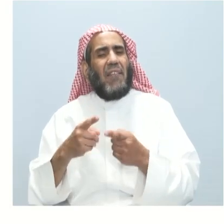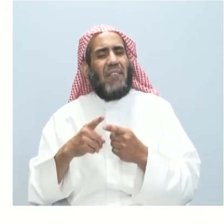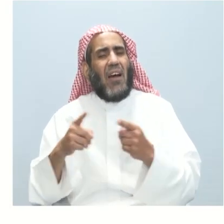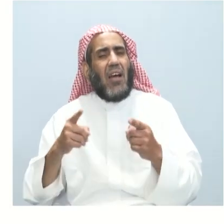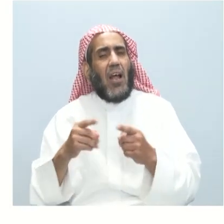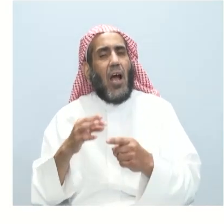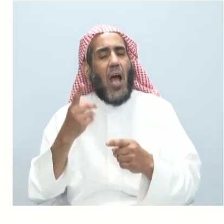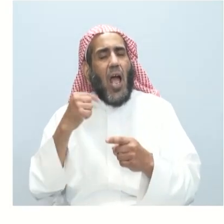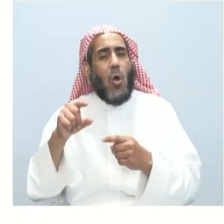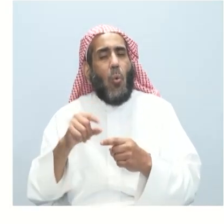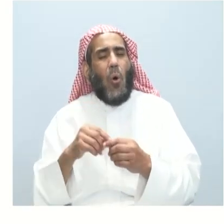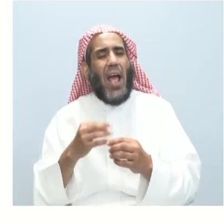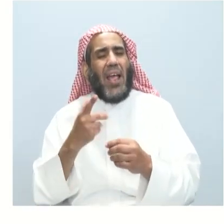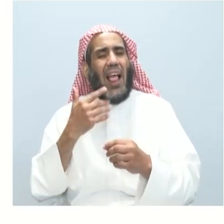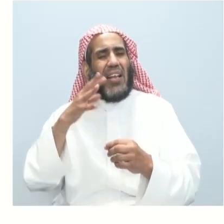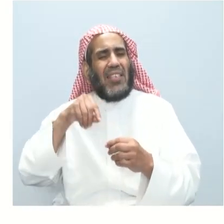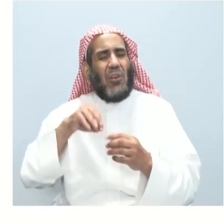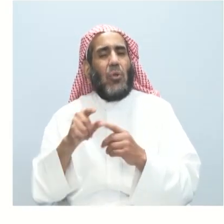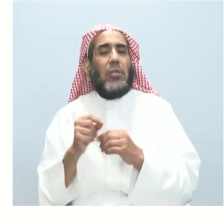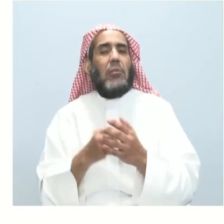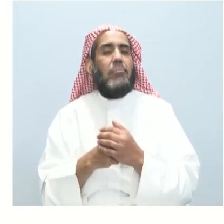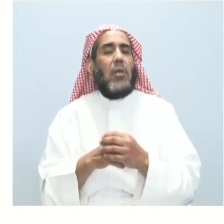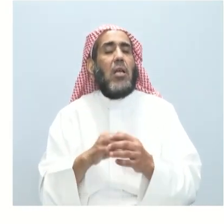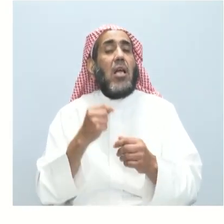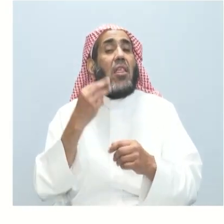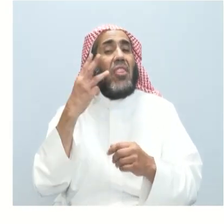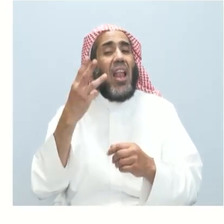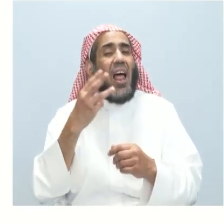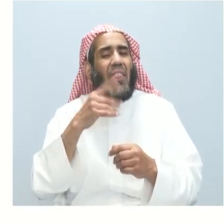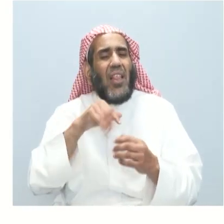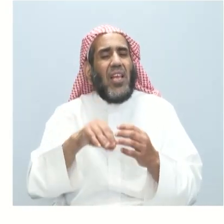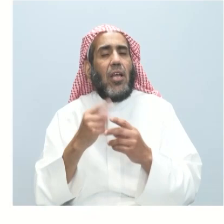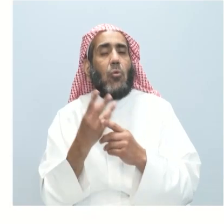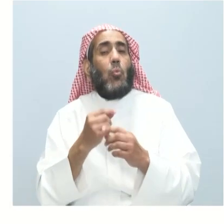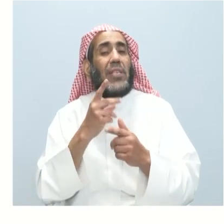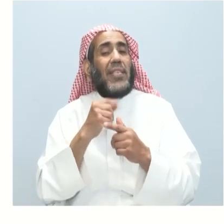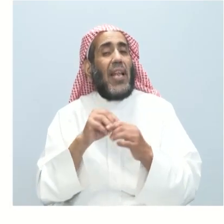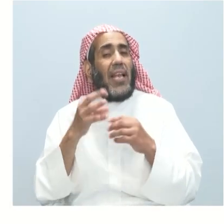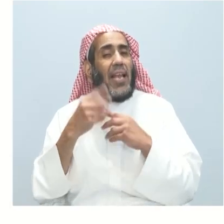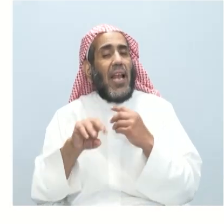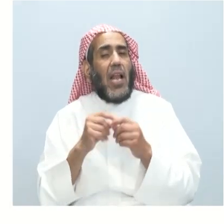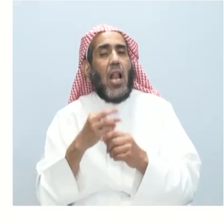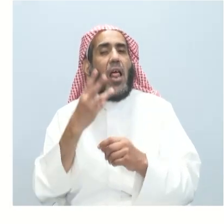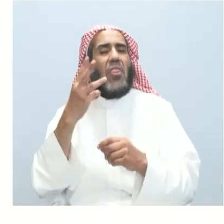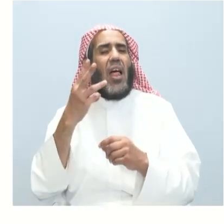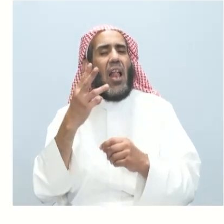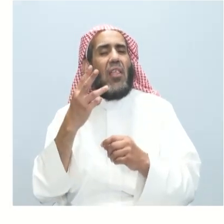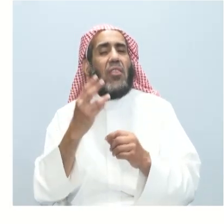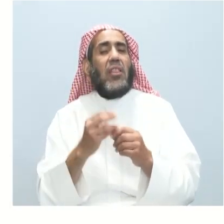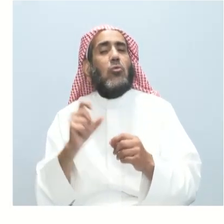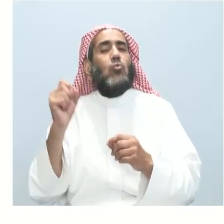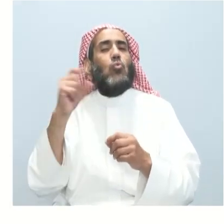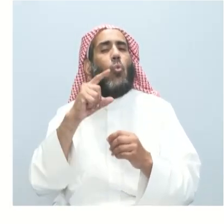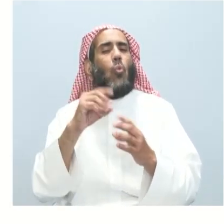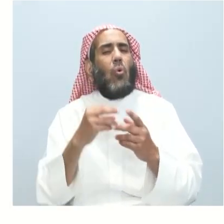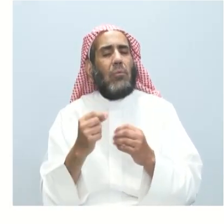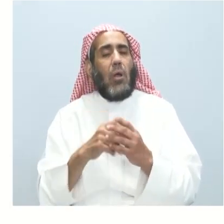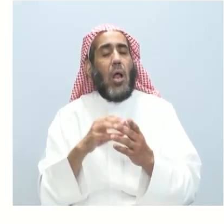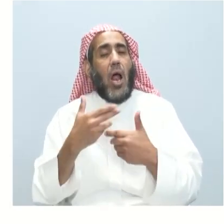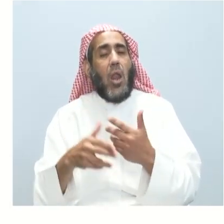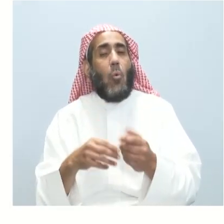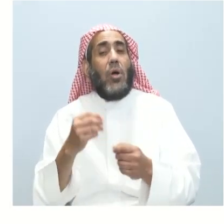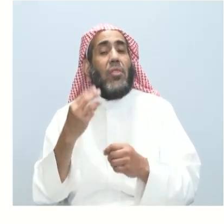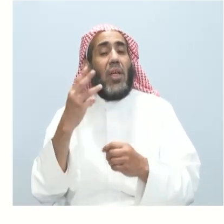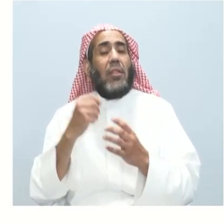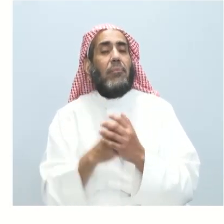حيا وهي تحيض عدتها ثلاث حيض والدليل هنا ثلاثه قروء ناتي الى النوع